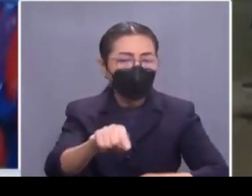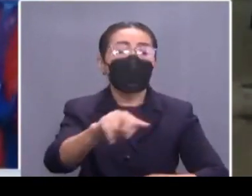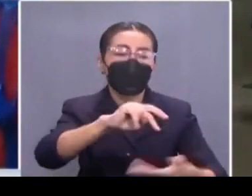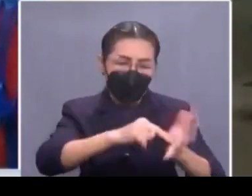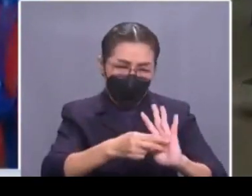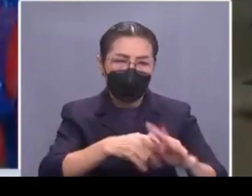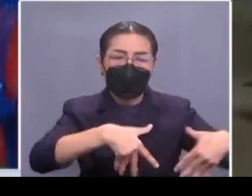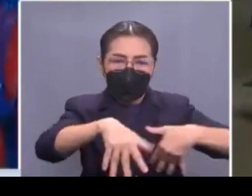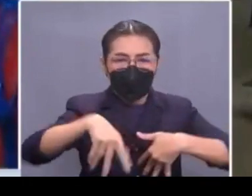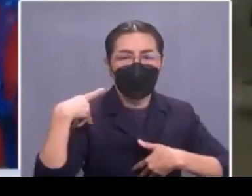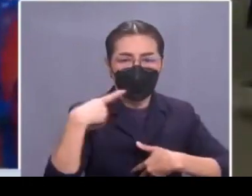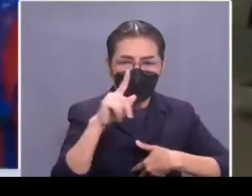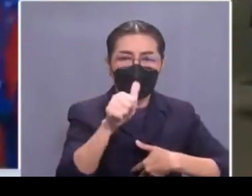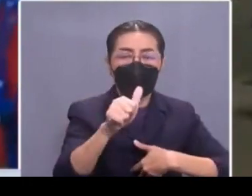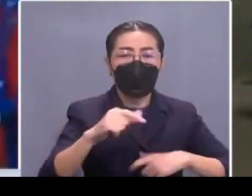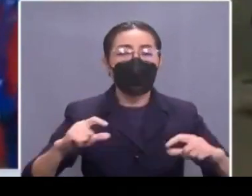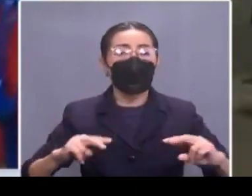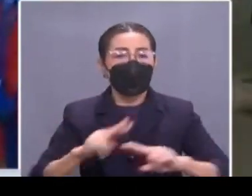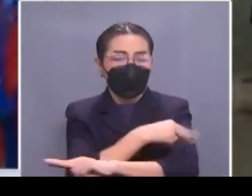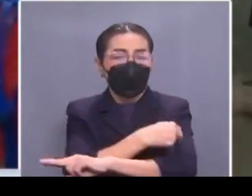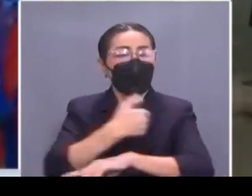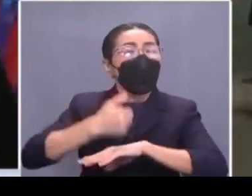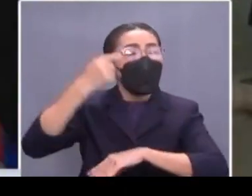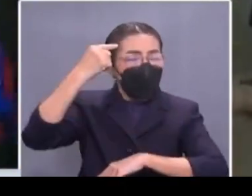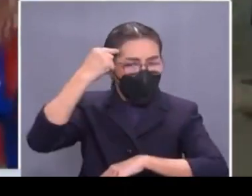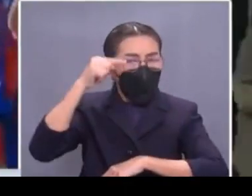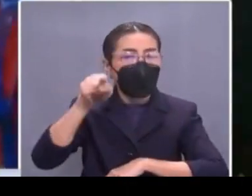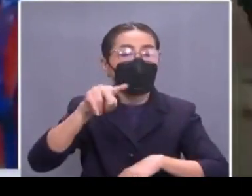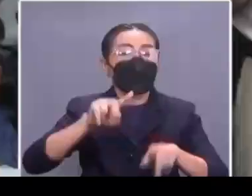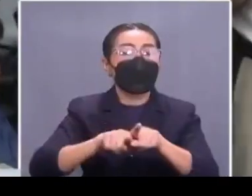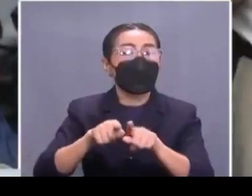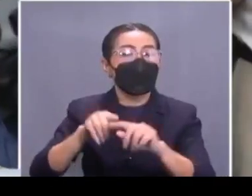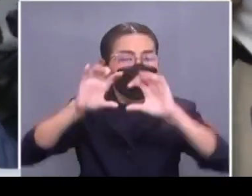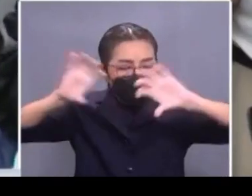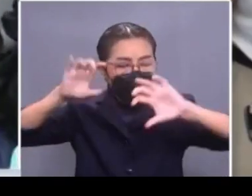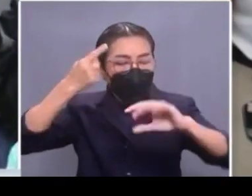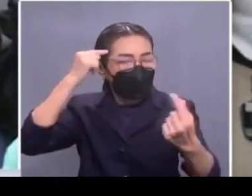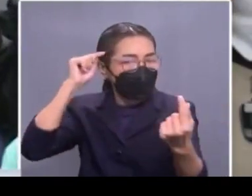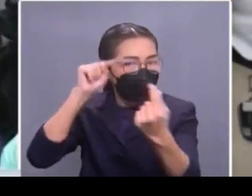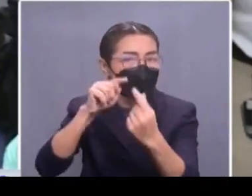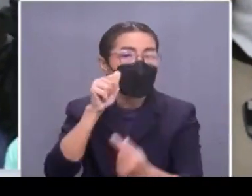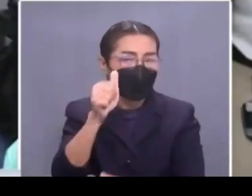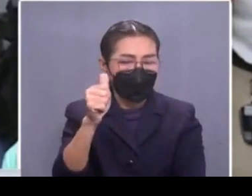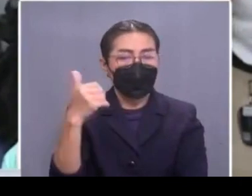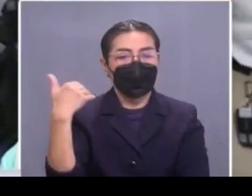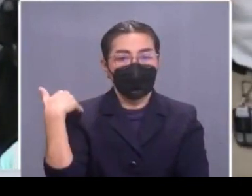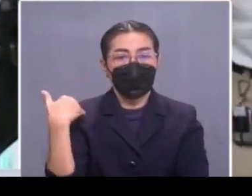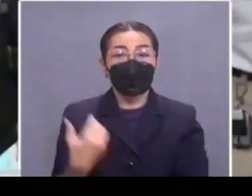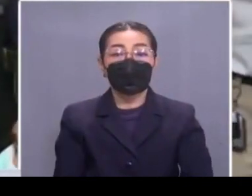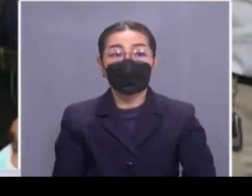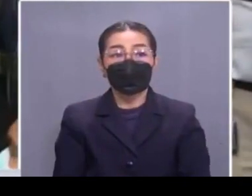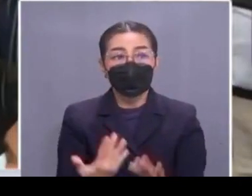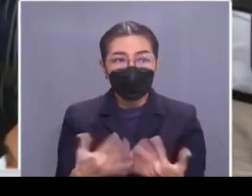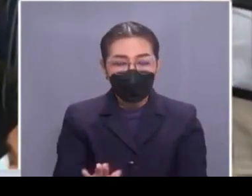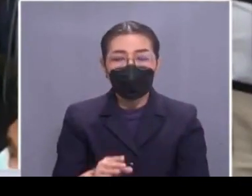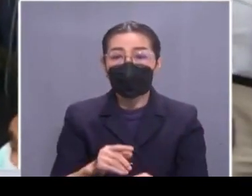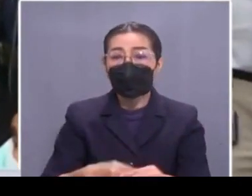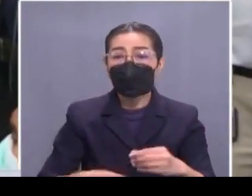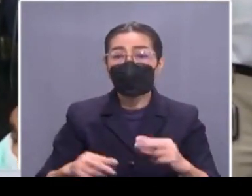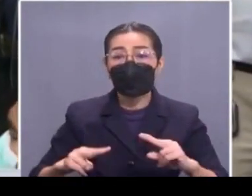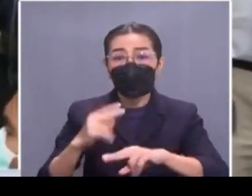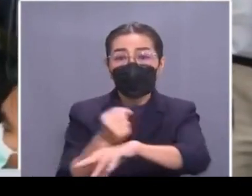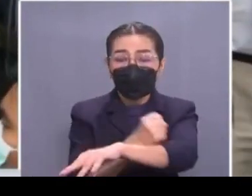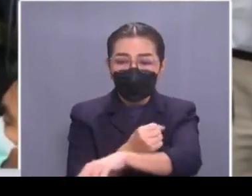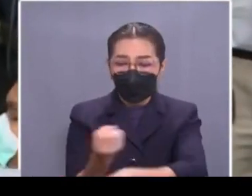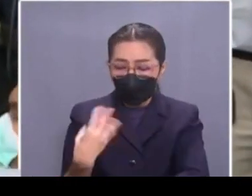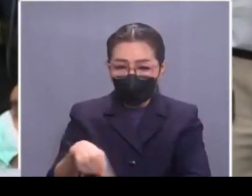พอที่จะต้องรู้ว่านี่คือเจตนารมณ์ที่ดีของรัฐบาลมีความเห็นจากนายสุพัฒนพงศ์นะคะเรื่องของกรณีที่ผู้ประกอบการขนส่งสินค้